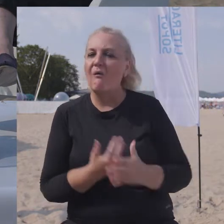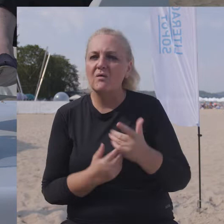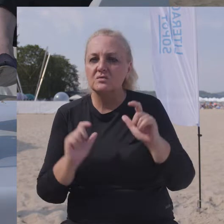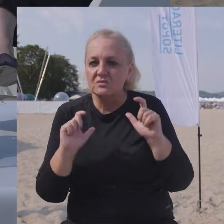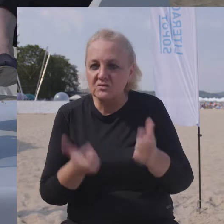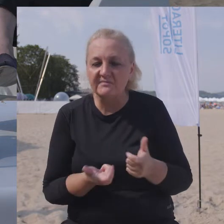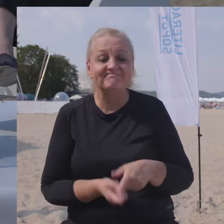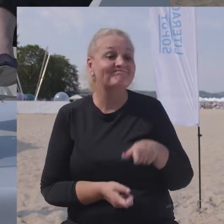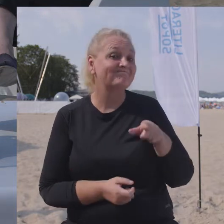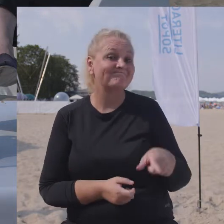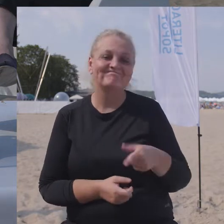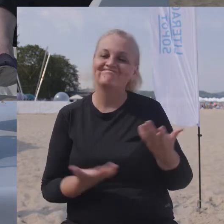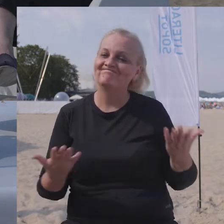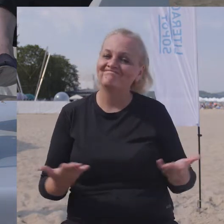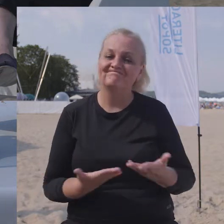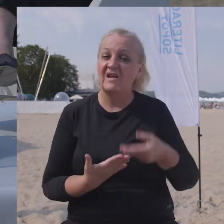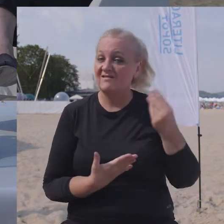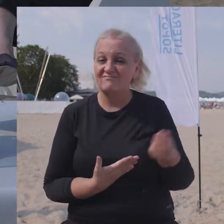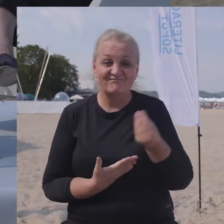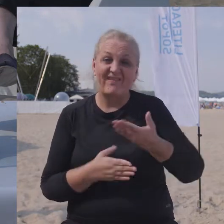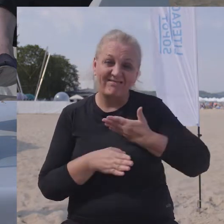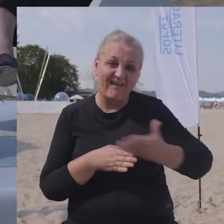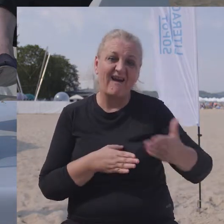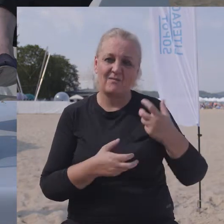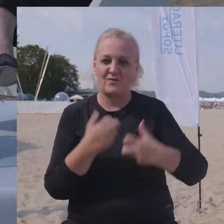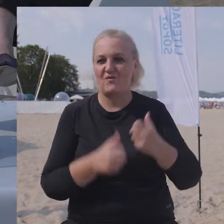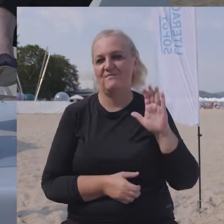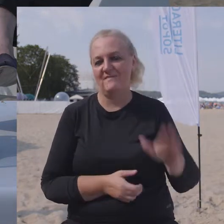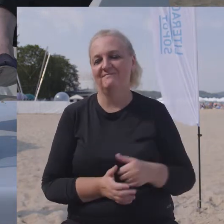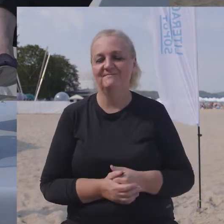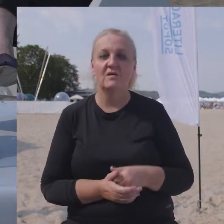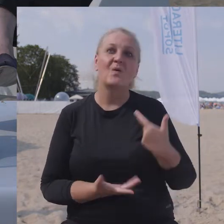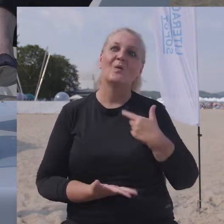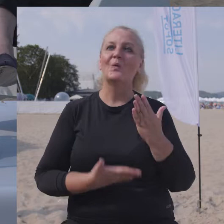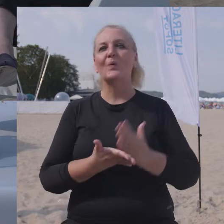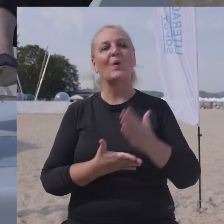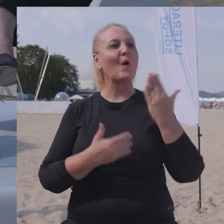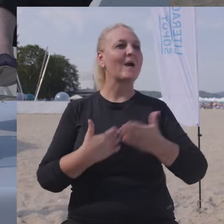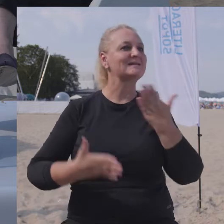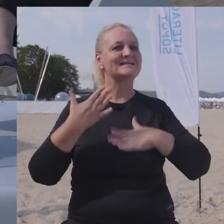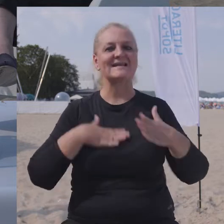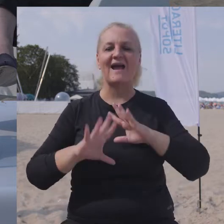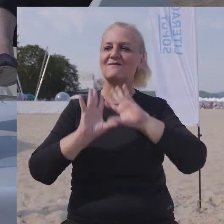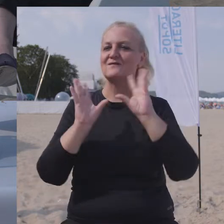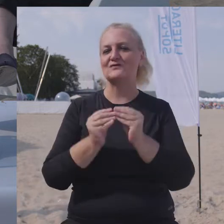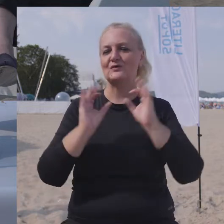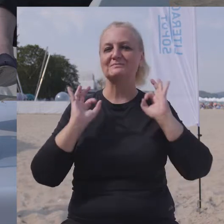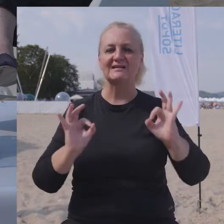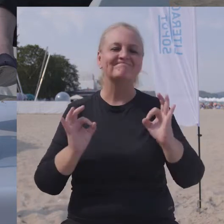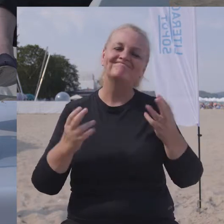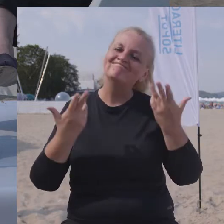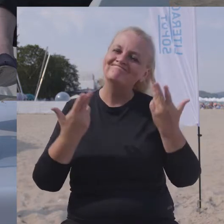że to nie jest koniec jej problemów, albo inaczej, to nie jest happy end, który sprawi, że teraz wszystko będzie